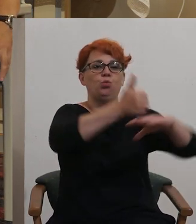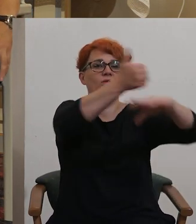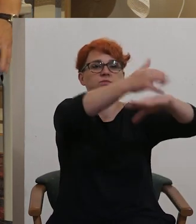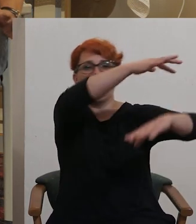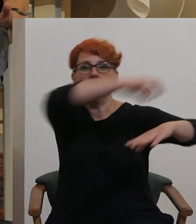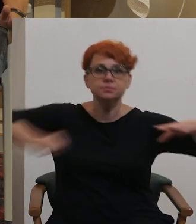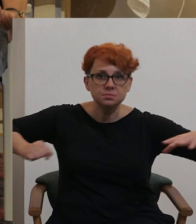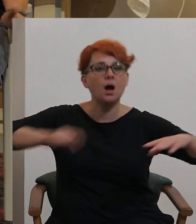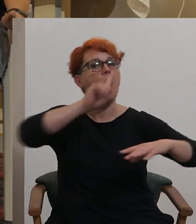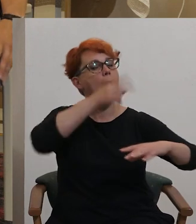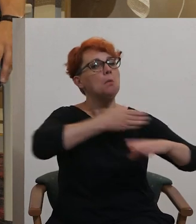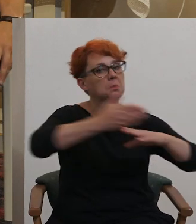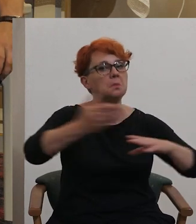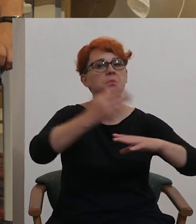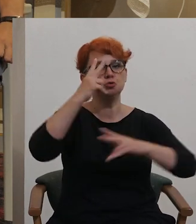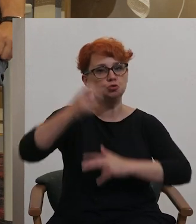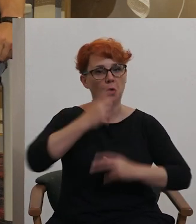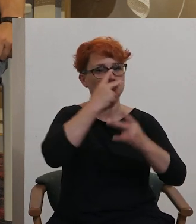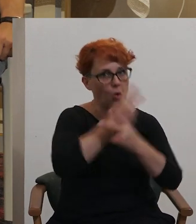czas odwiedzał i zawsze